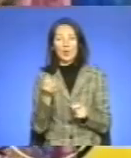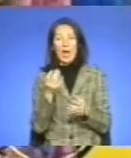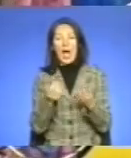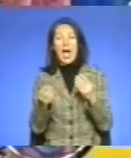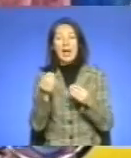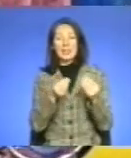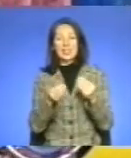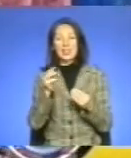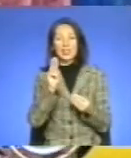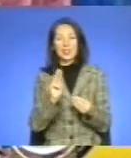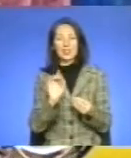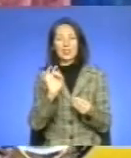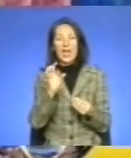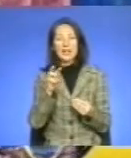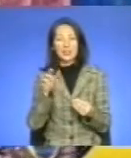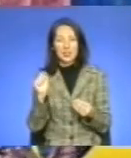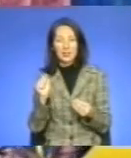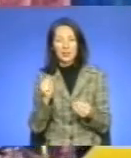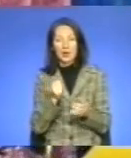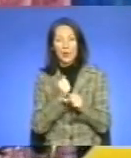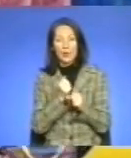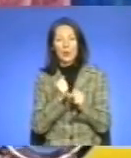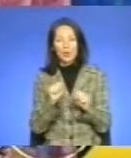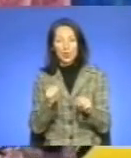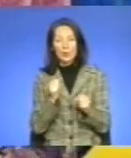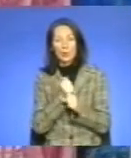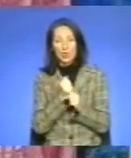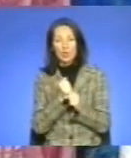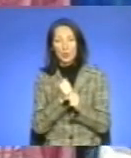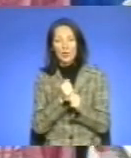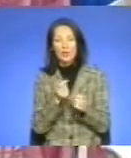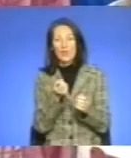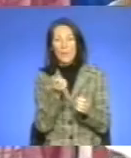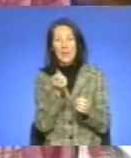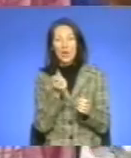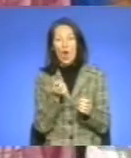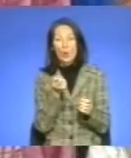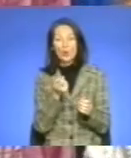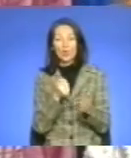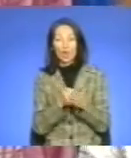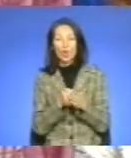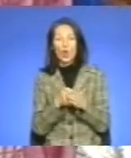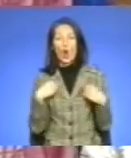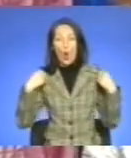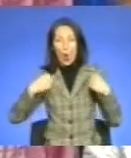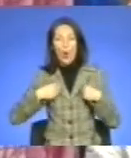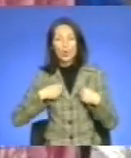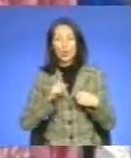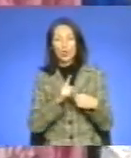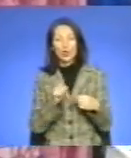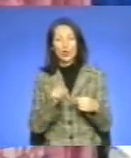зробити от навіть від невеличкої бусинки виріб, допустимо, до одягу чи до чогось